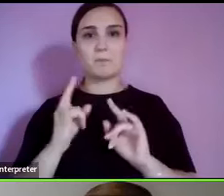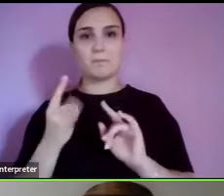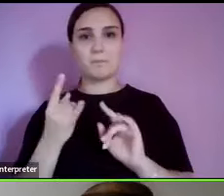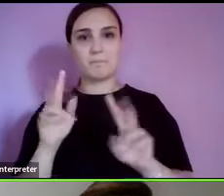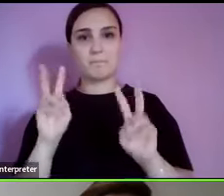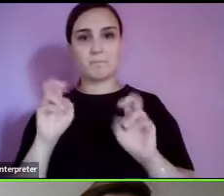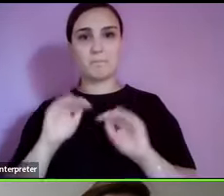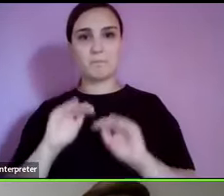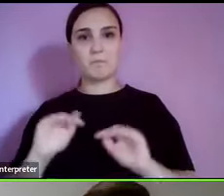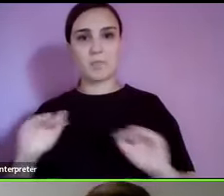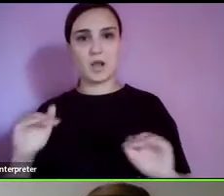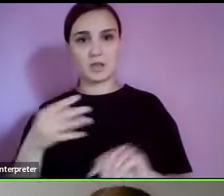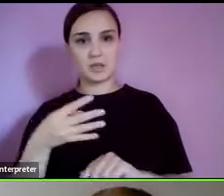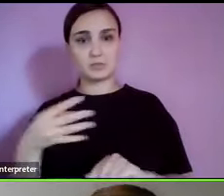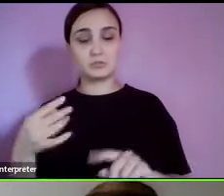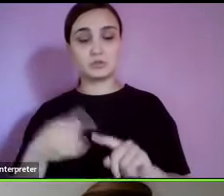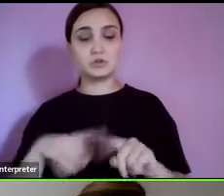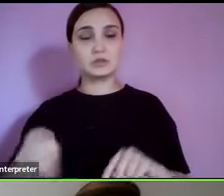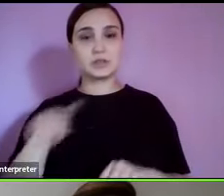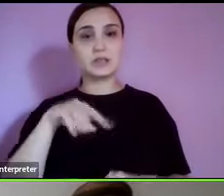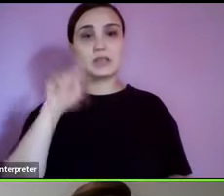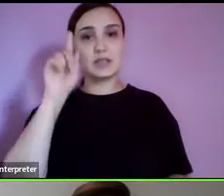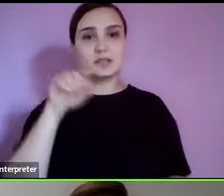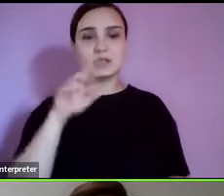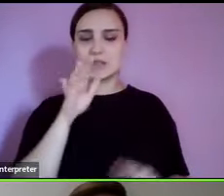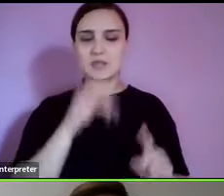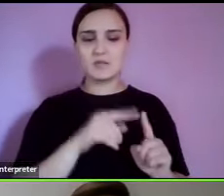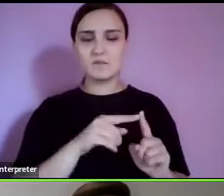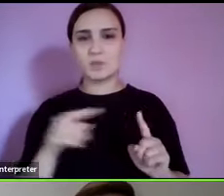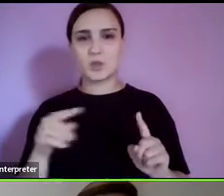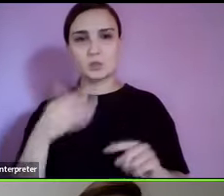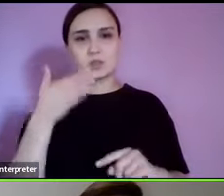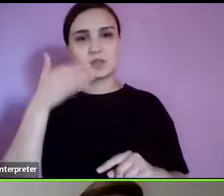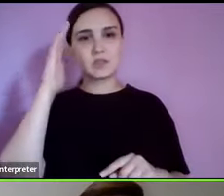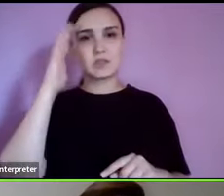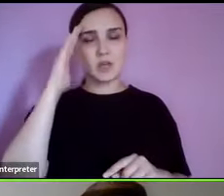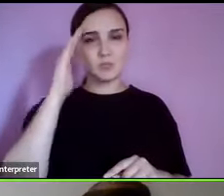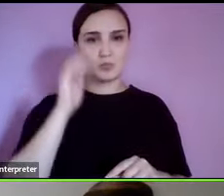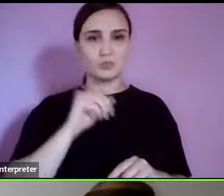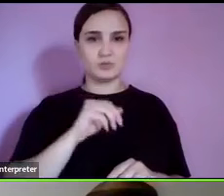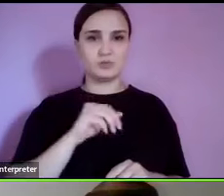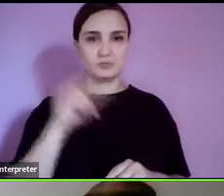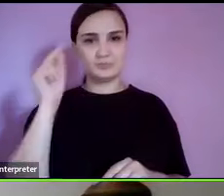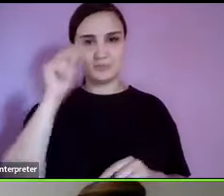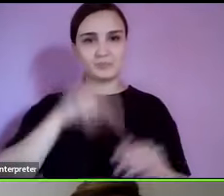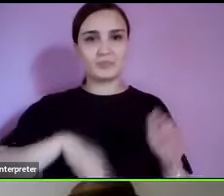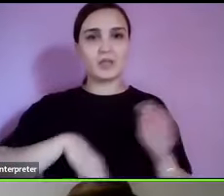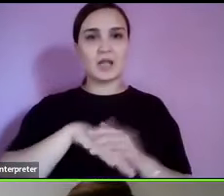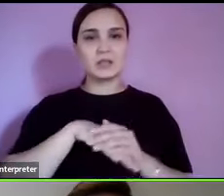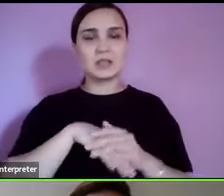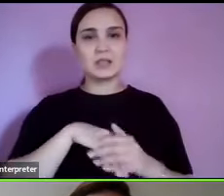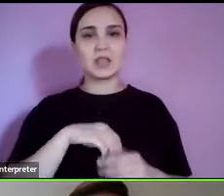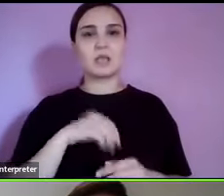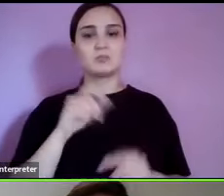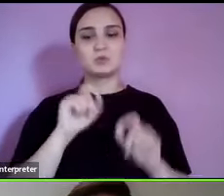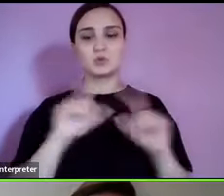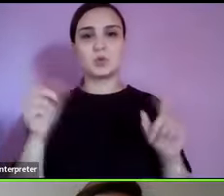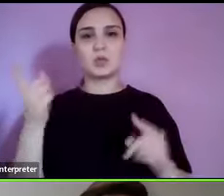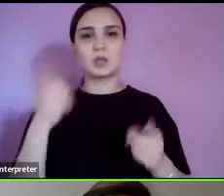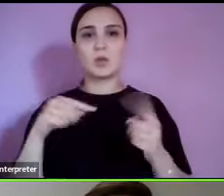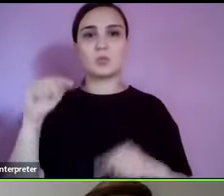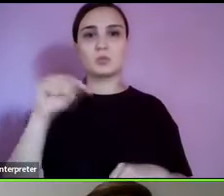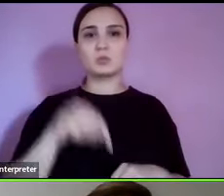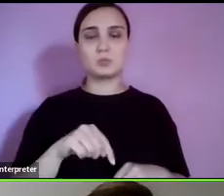კარგად მოგეხსენება, რომ ეს პერიოდი ზაფხულის არდადეგების, საზაფხულო არდადეგების შემდეგ სკოლაში დაბრუნების